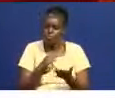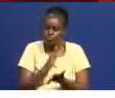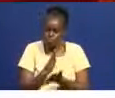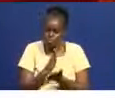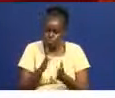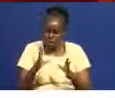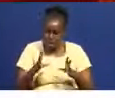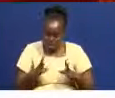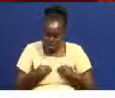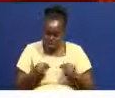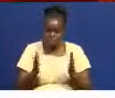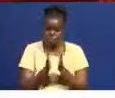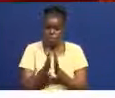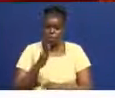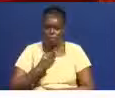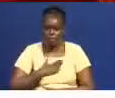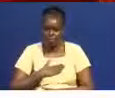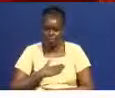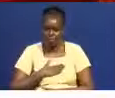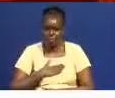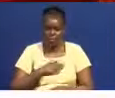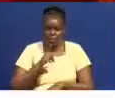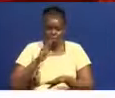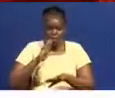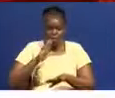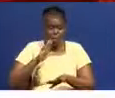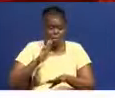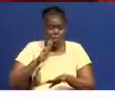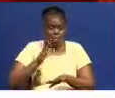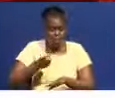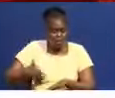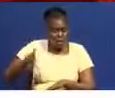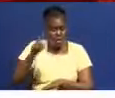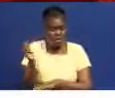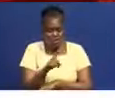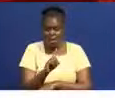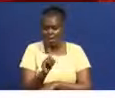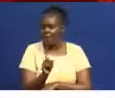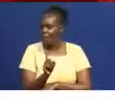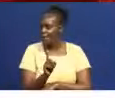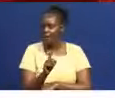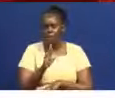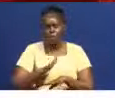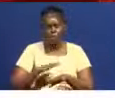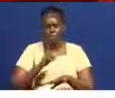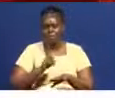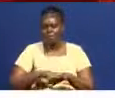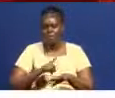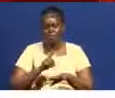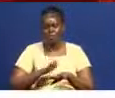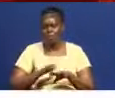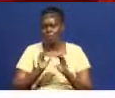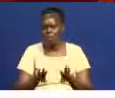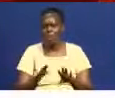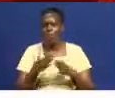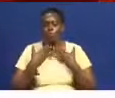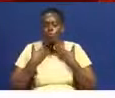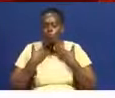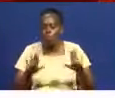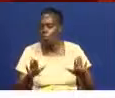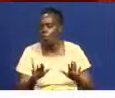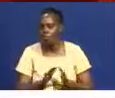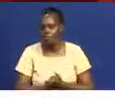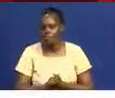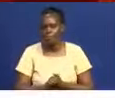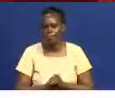hakika watakubaliana na mimi ya kwamba si wakati mzuri sasa sisi kuongezwa mishahara. Haifai, hatuitaki,